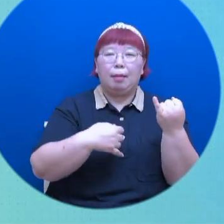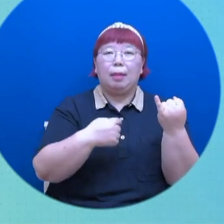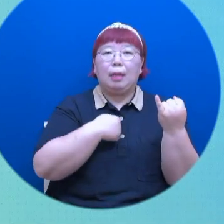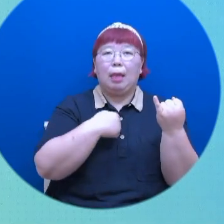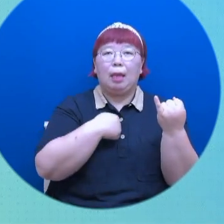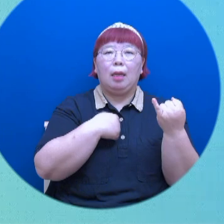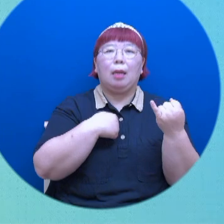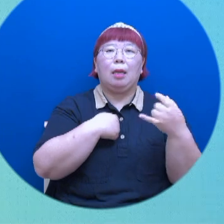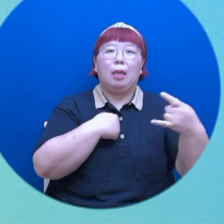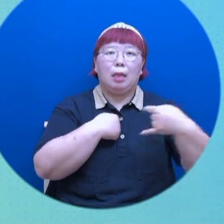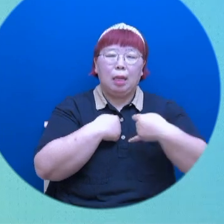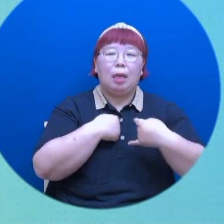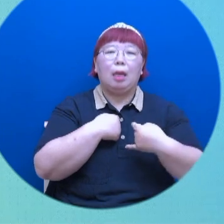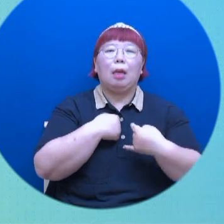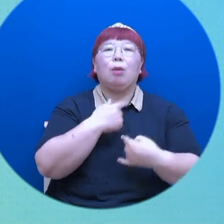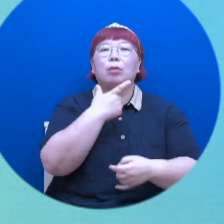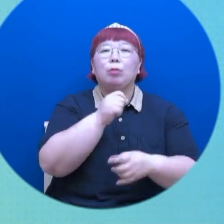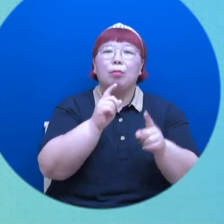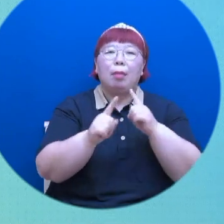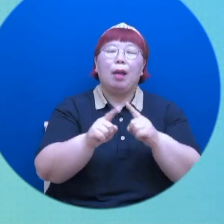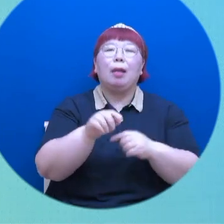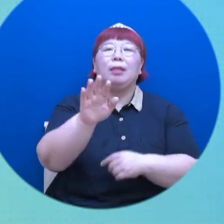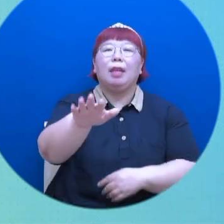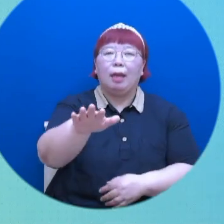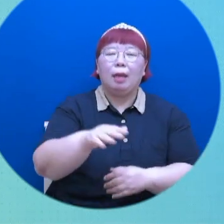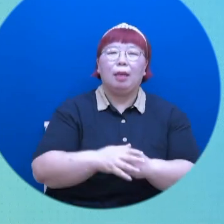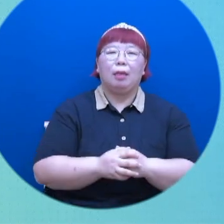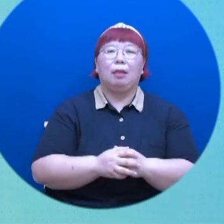합니다. 은혜야,